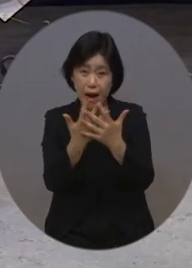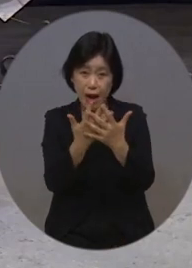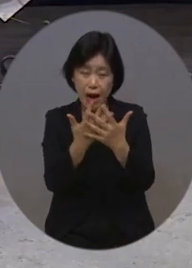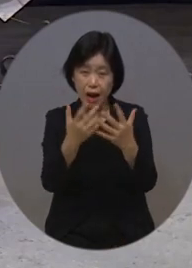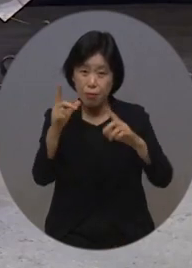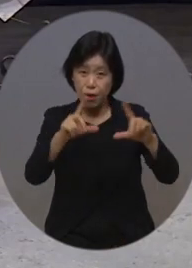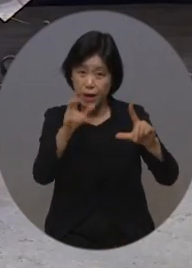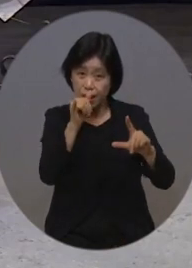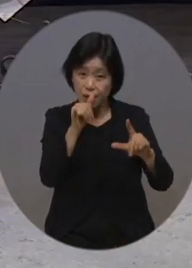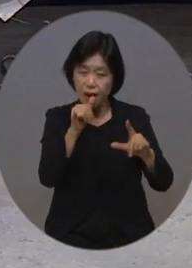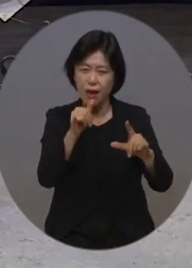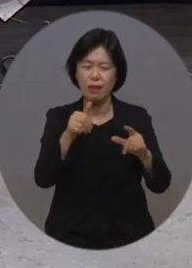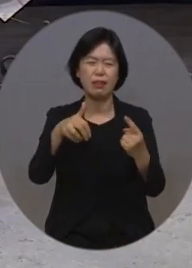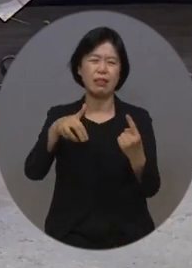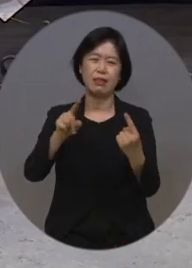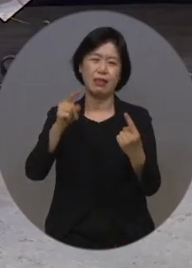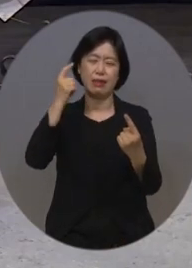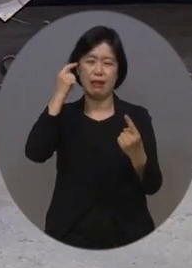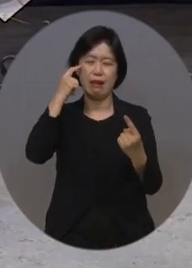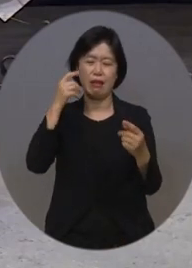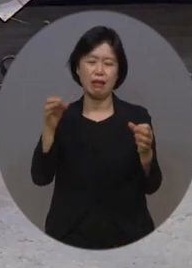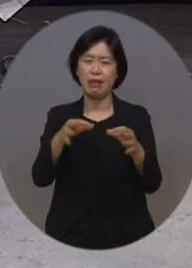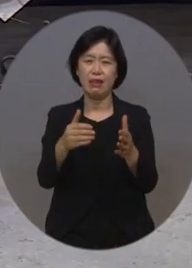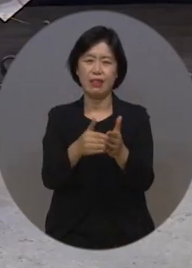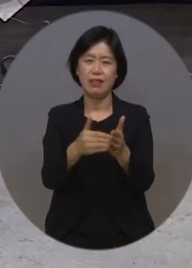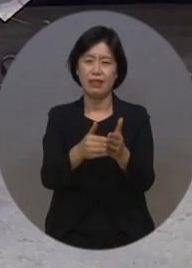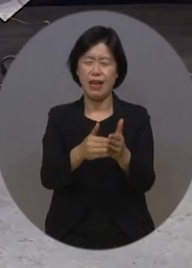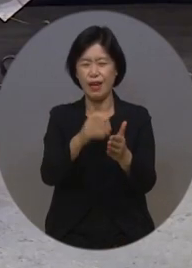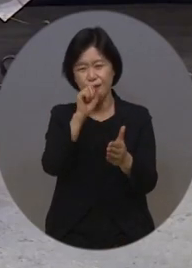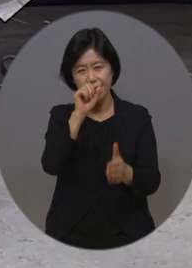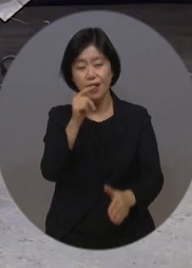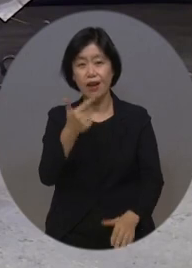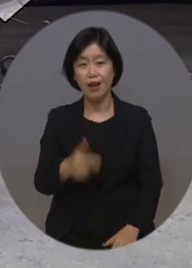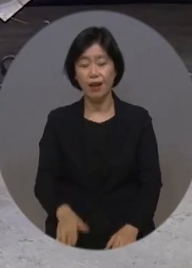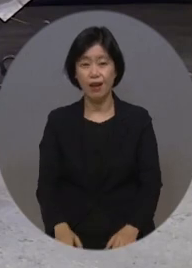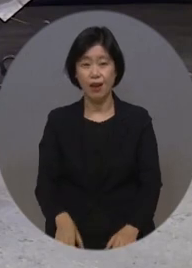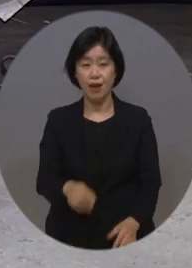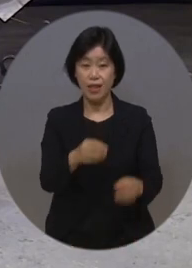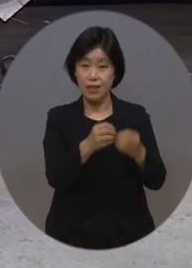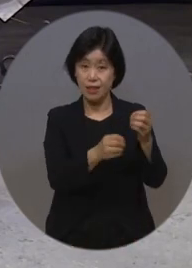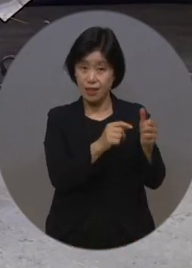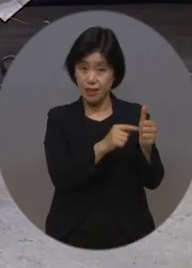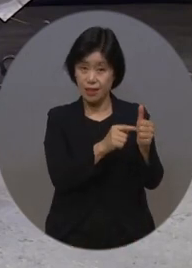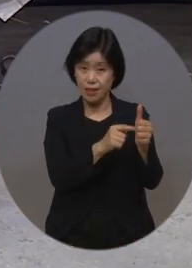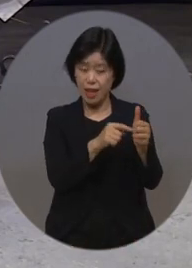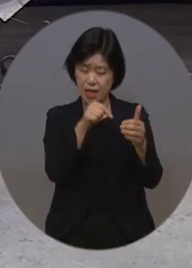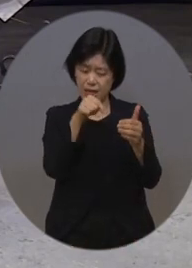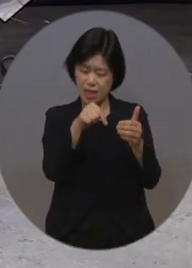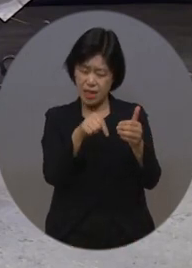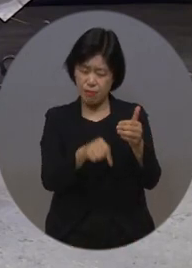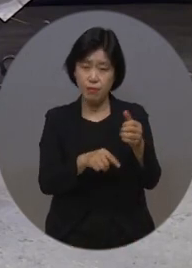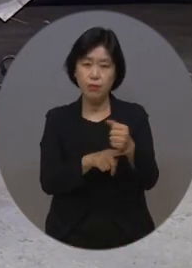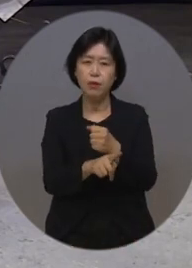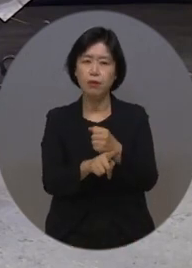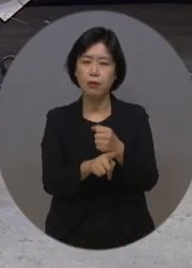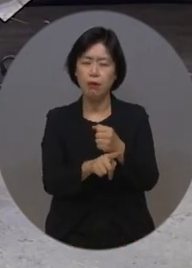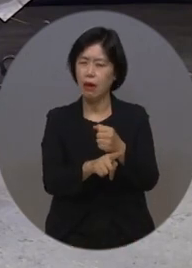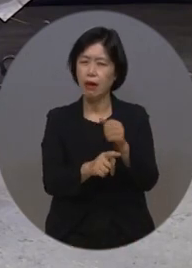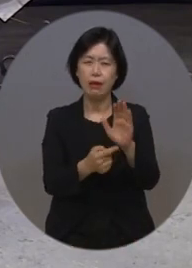수월성을 떨어뜨린 것뿐만 아니라 관조를 통하여 깊이를 획득한 시를 폄하하게